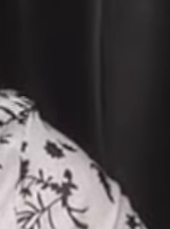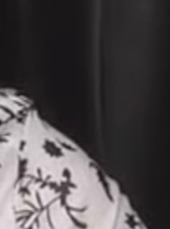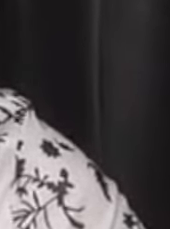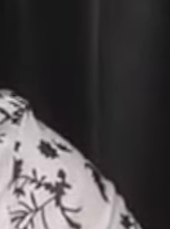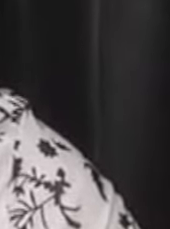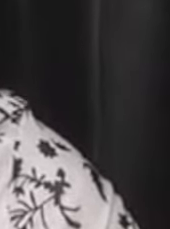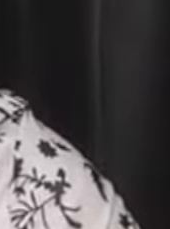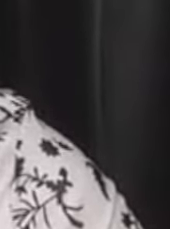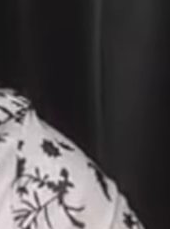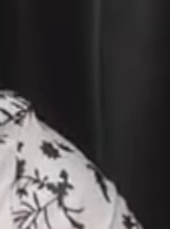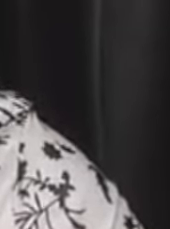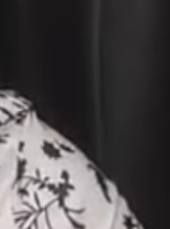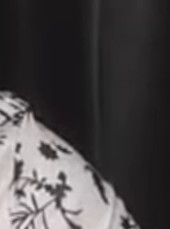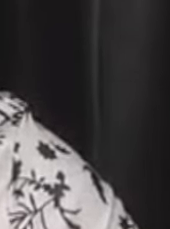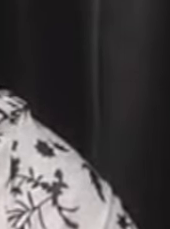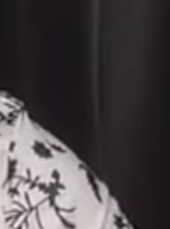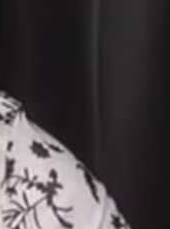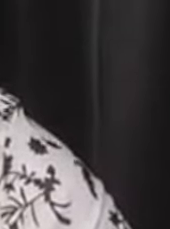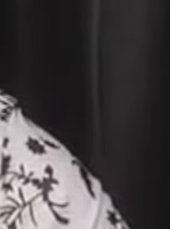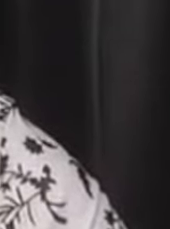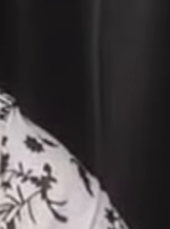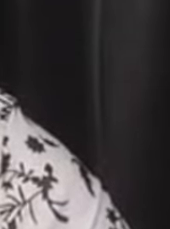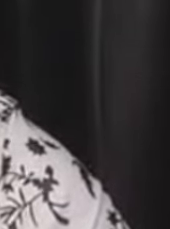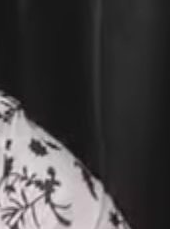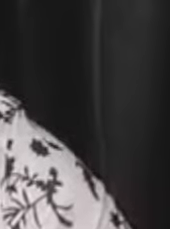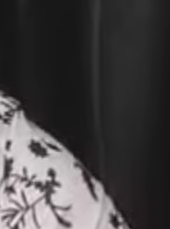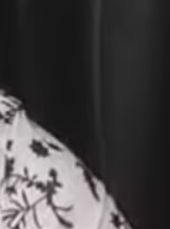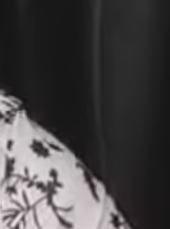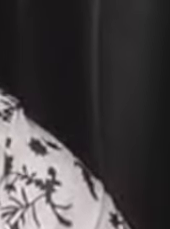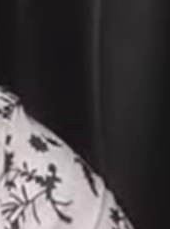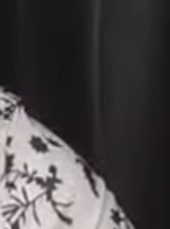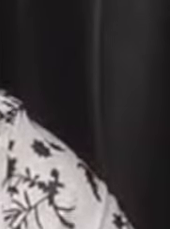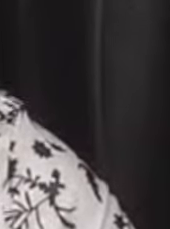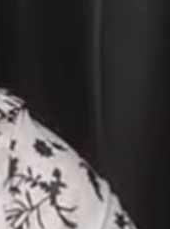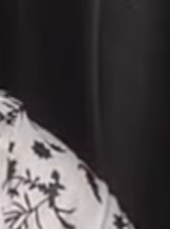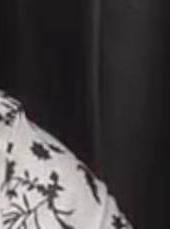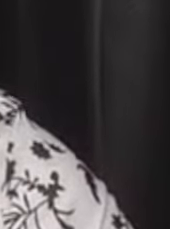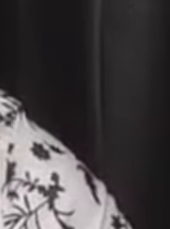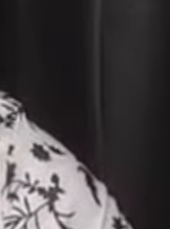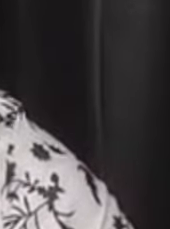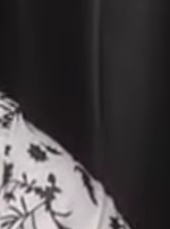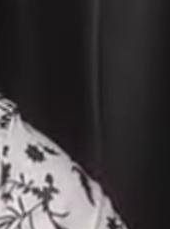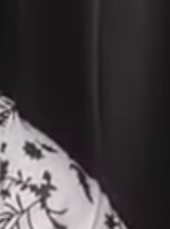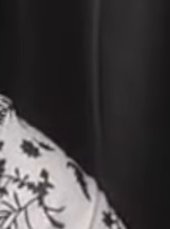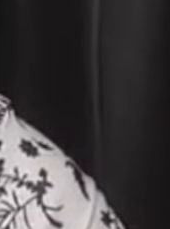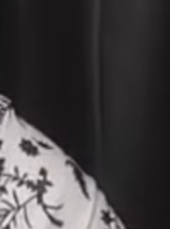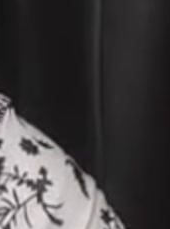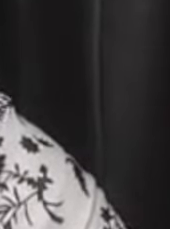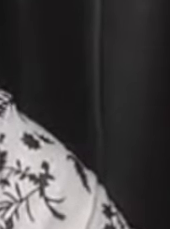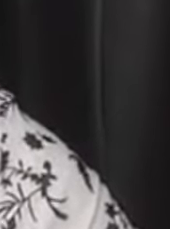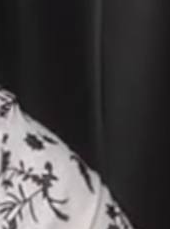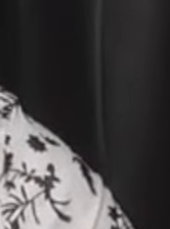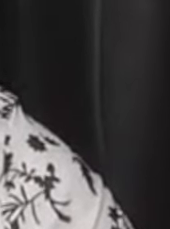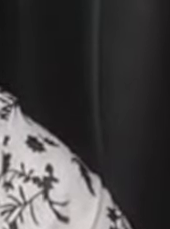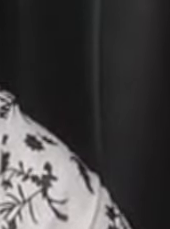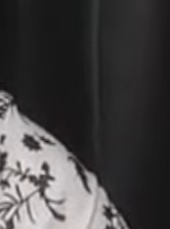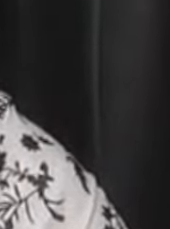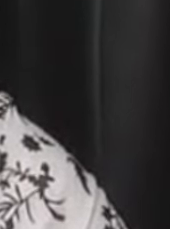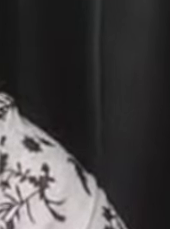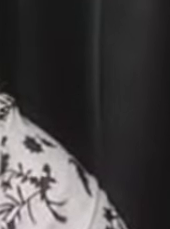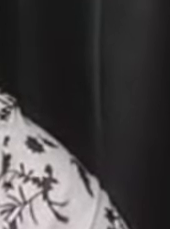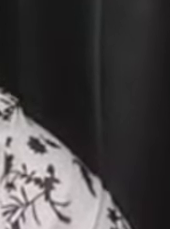การของบประมาณจำนวน1ล้านบาทเพื่อสำรวจความคิดเห็นออนไลน์เกี่ยวกับความพึงพอใจของประชาชนในการ